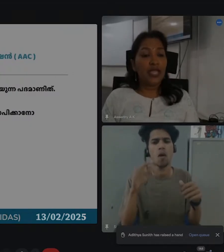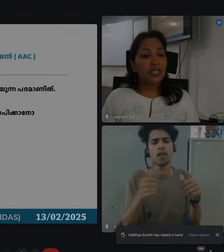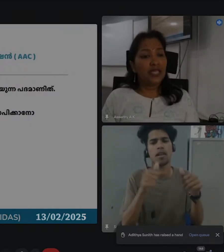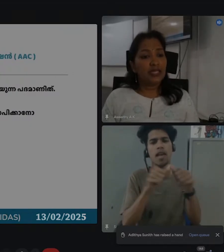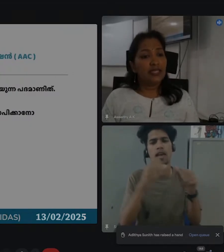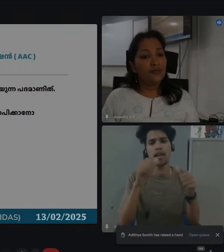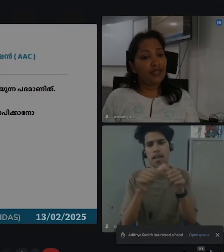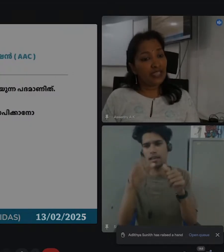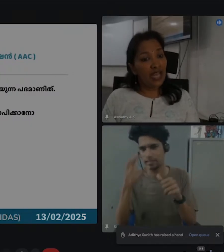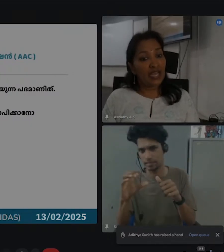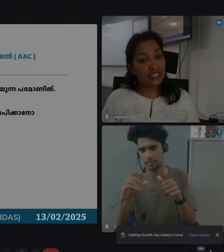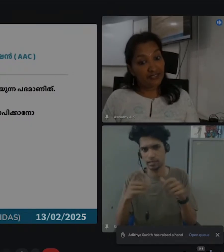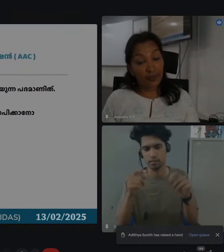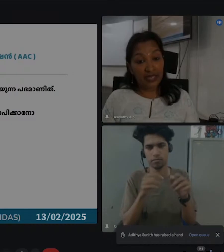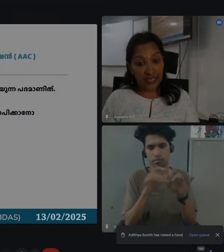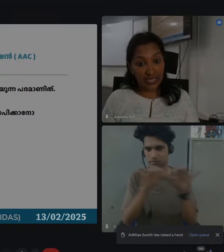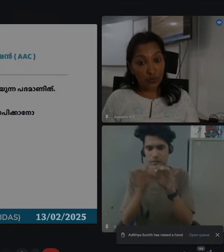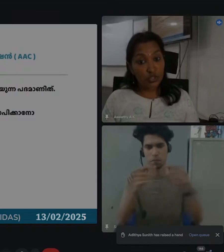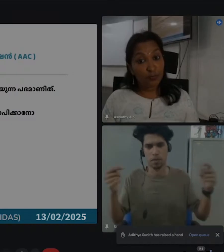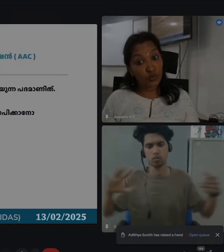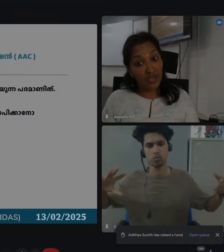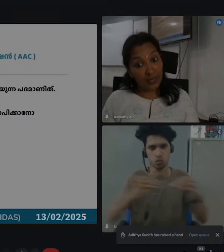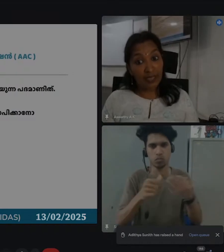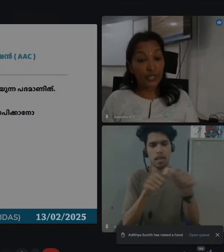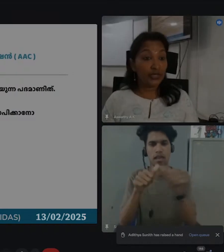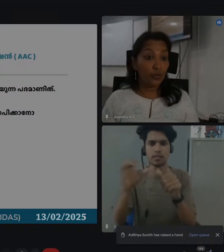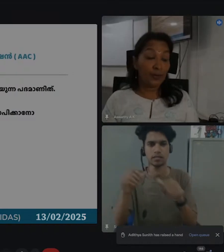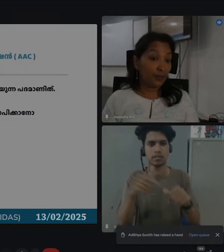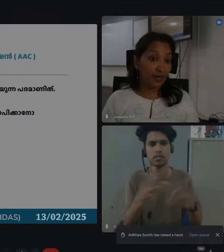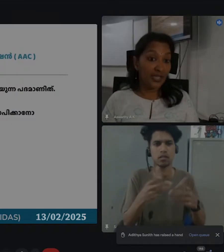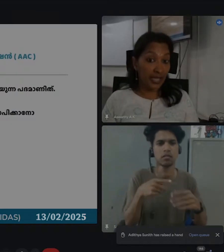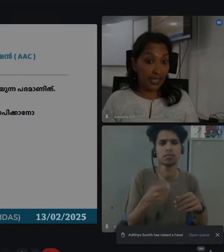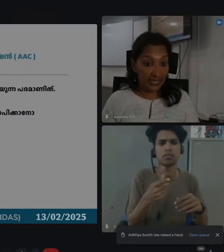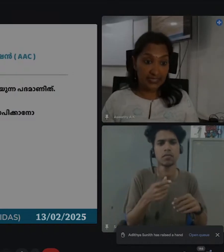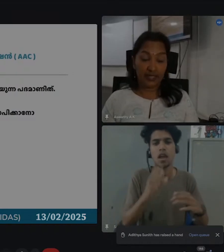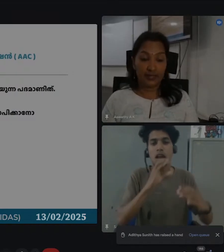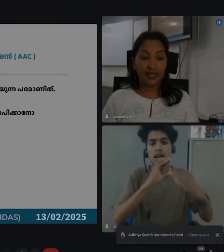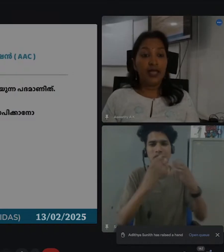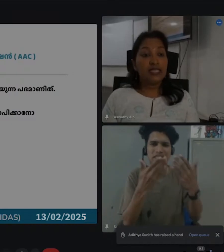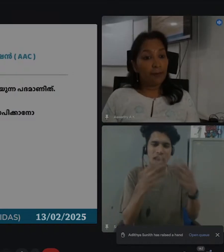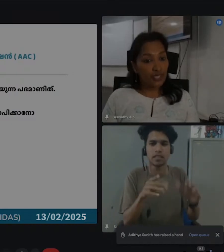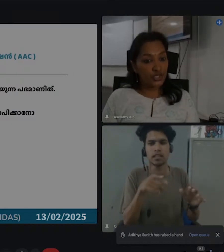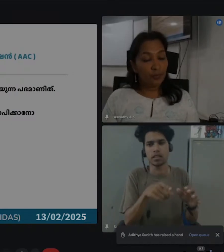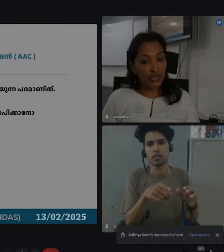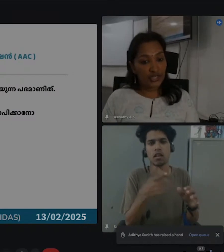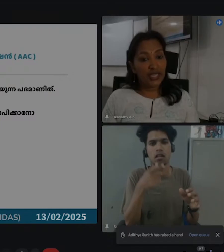പറയും. ഇതിനകത്ത് വിവിധ ആശയവിനിമയ രീതികളെ കുറിച്ച് പൊതുവായി പറയുന്ന ഒരു പദമാണ് ഈ AAC എന്നത്.